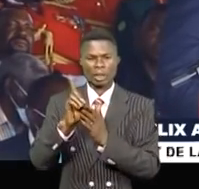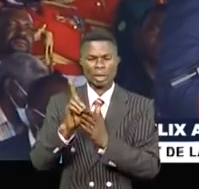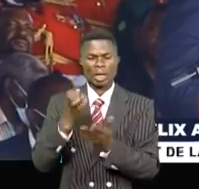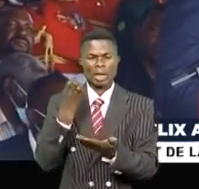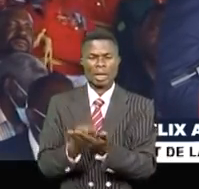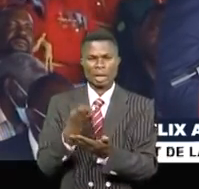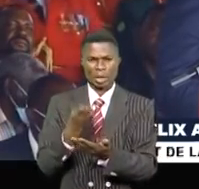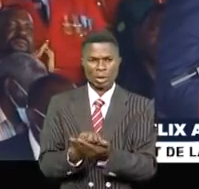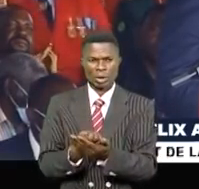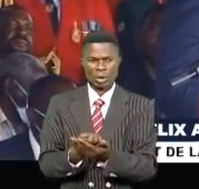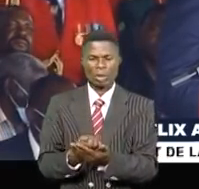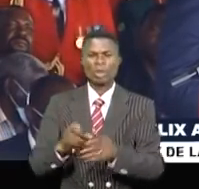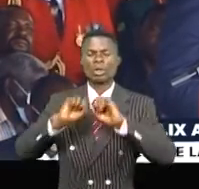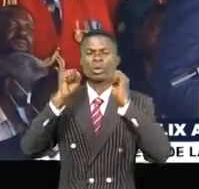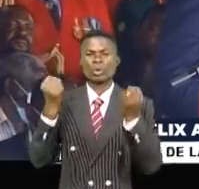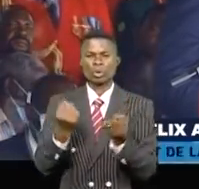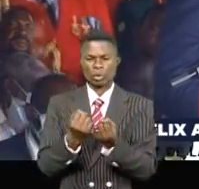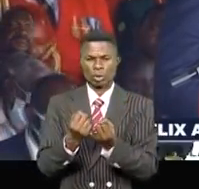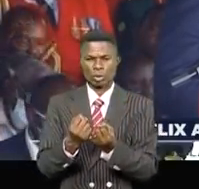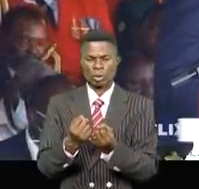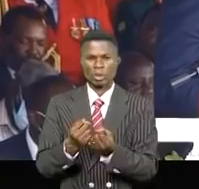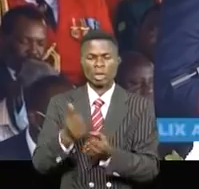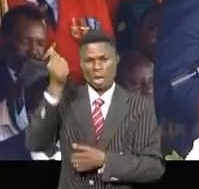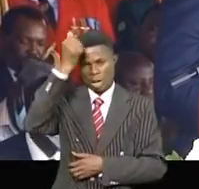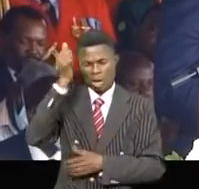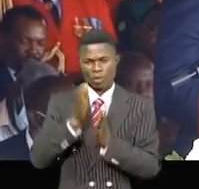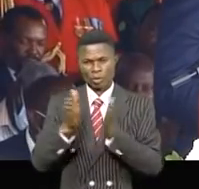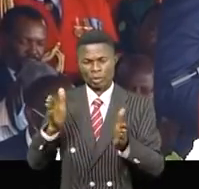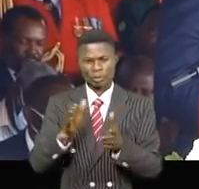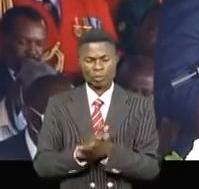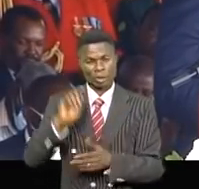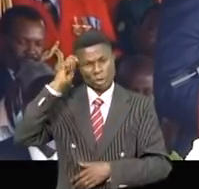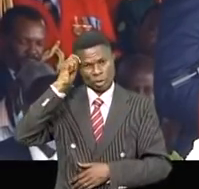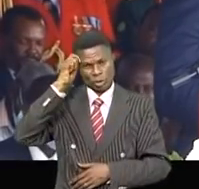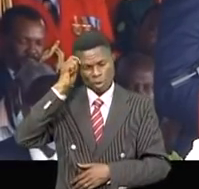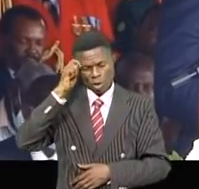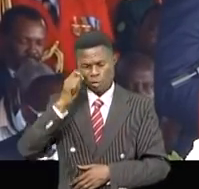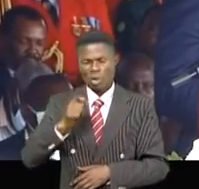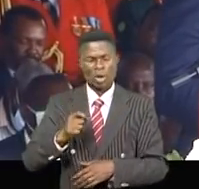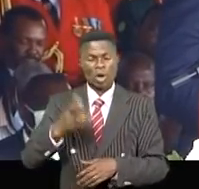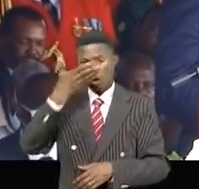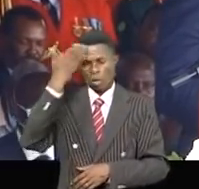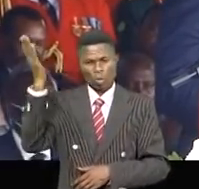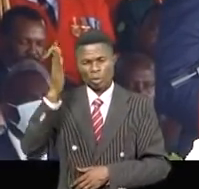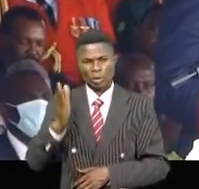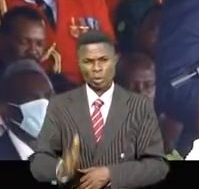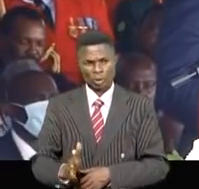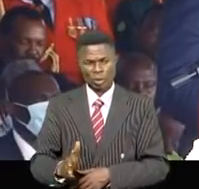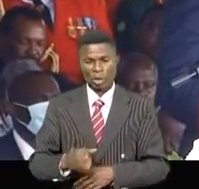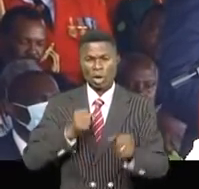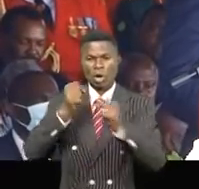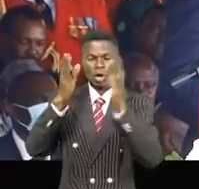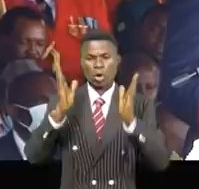économique et social de l'Afrique. Le souvenir impérissable à la fois d'un